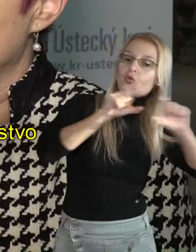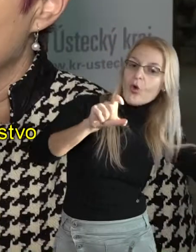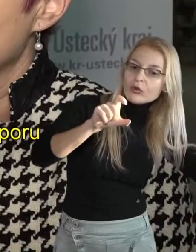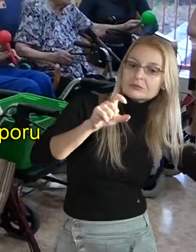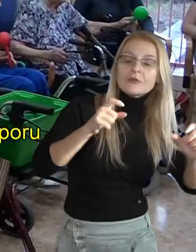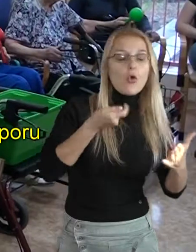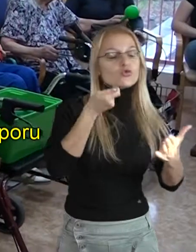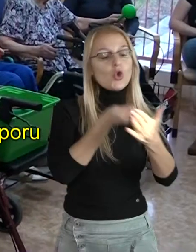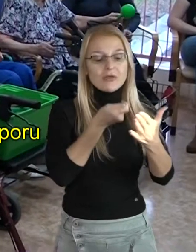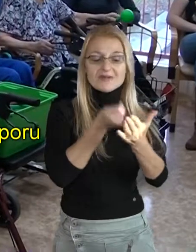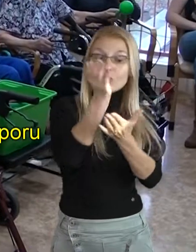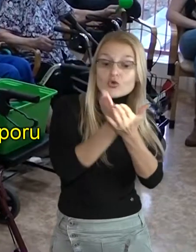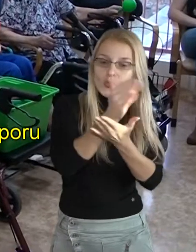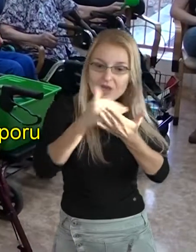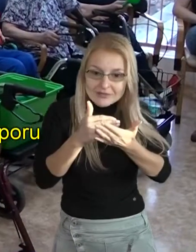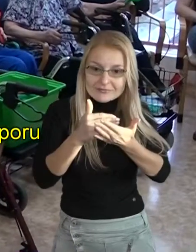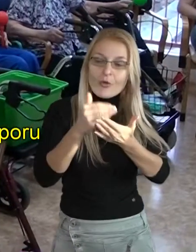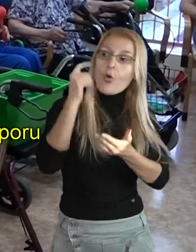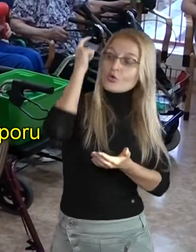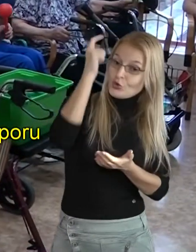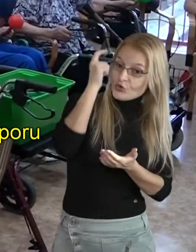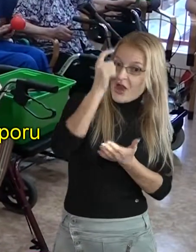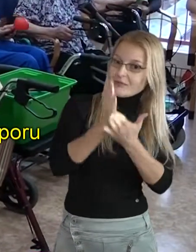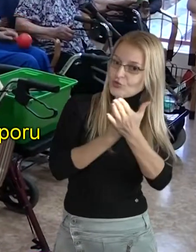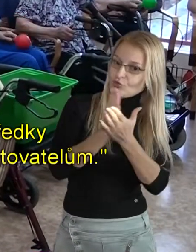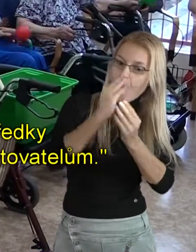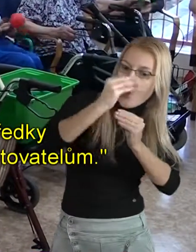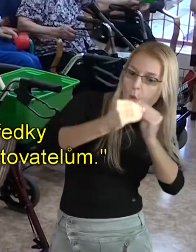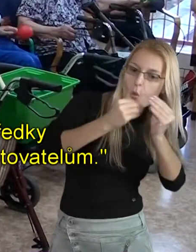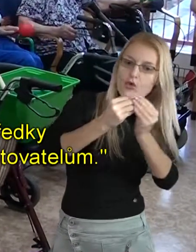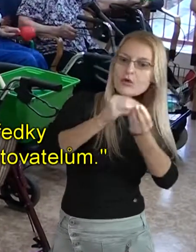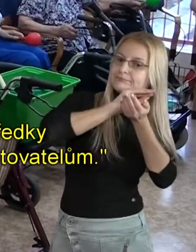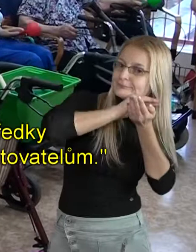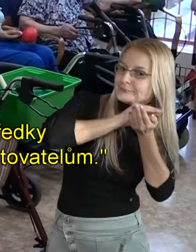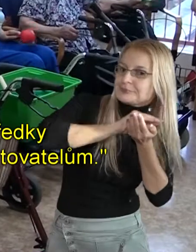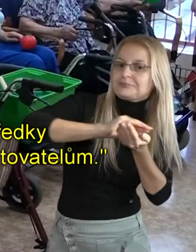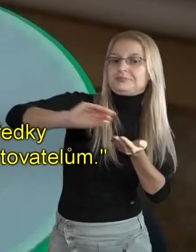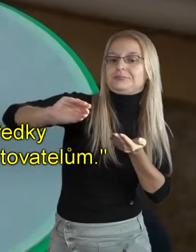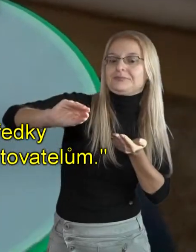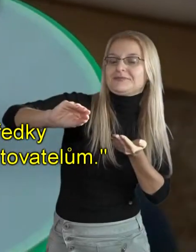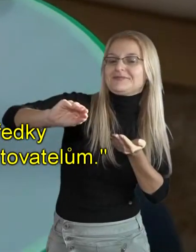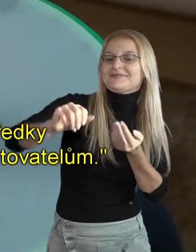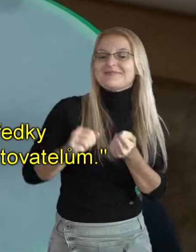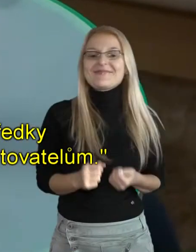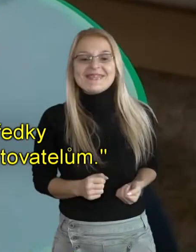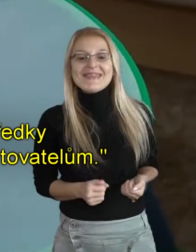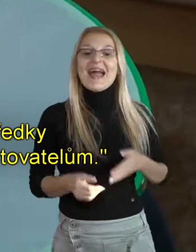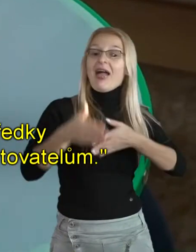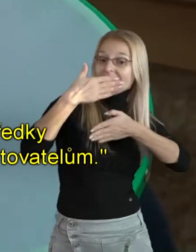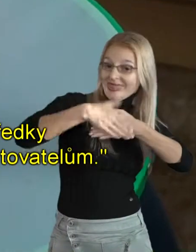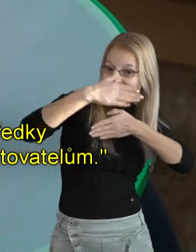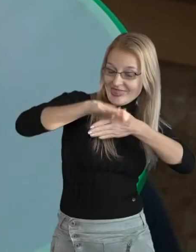termínu, kde se rozdělily dotace na podporu sociálních služeb a v průběhu února budou prostředky průběžně vypláceny